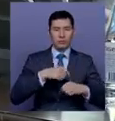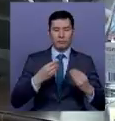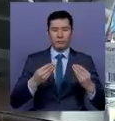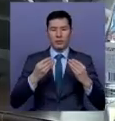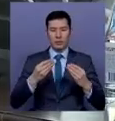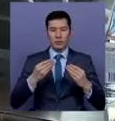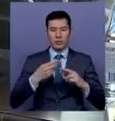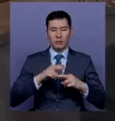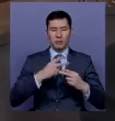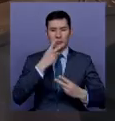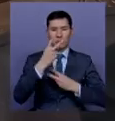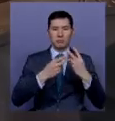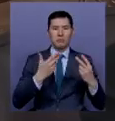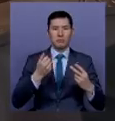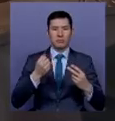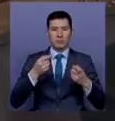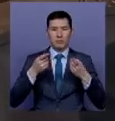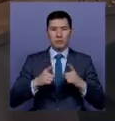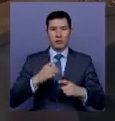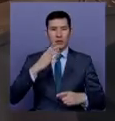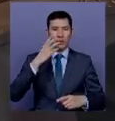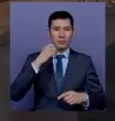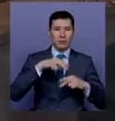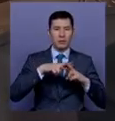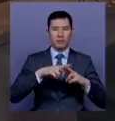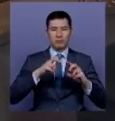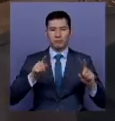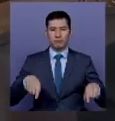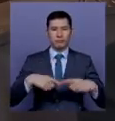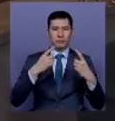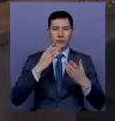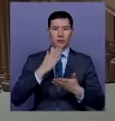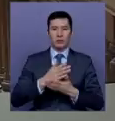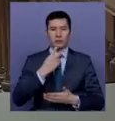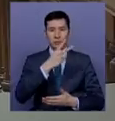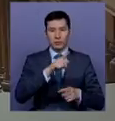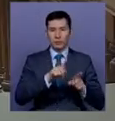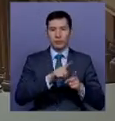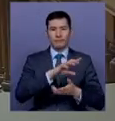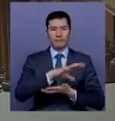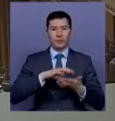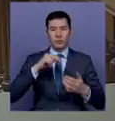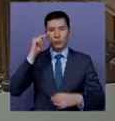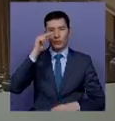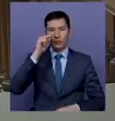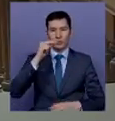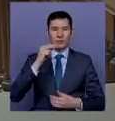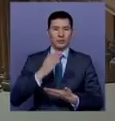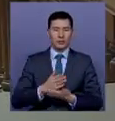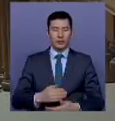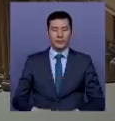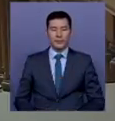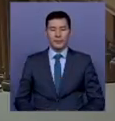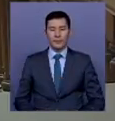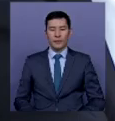да қарқынды дамып жатыр. Әр аймақтың өзіндік ерекшелігі бар. Сондай-ақ сіздерден де үйренеріміз көп. Айта кету керек,